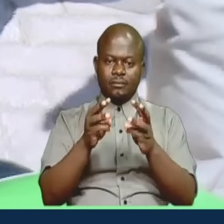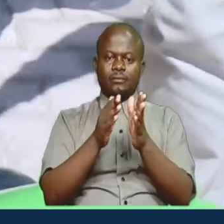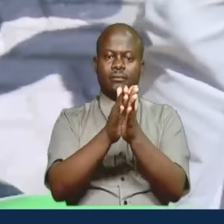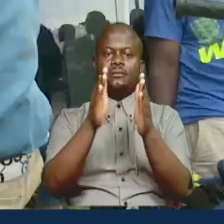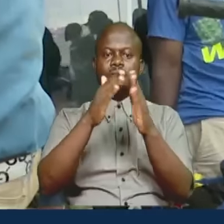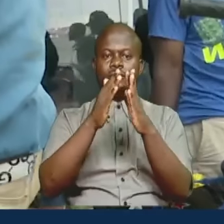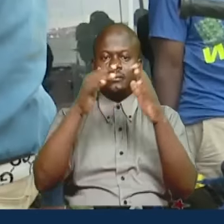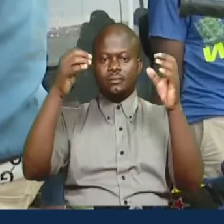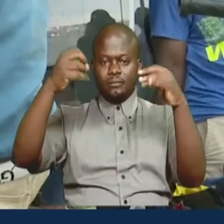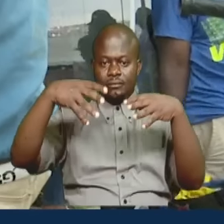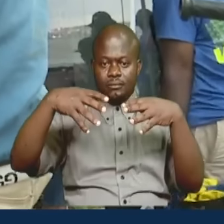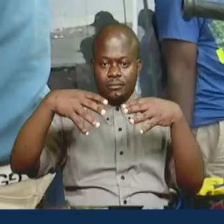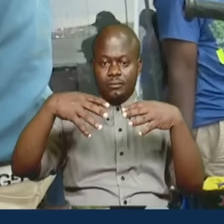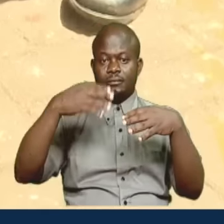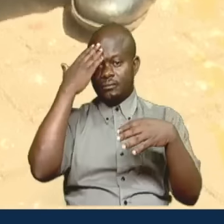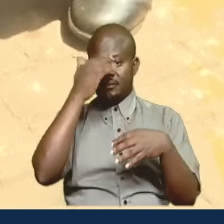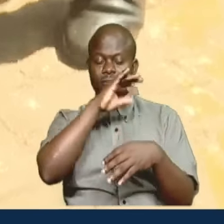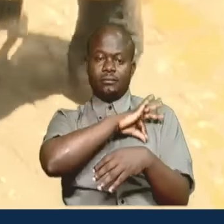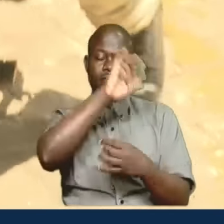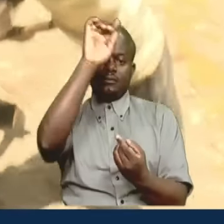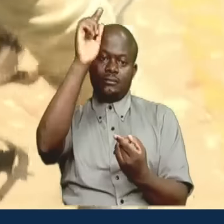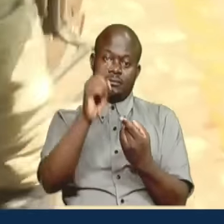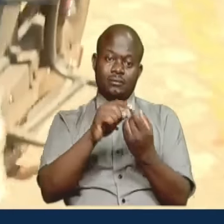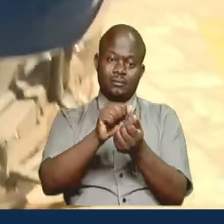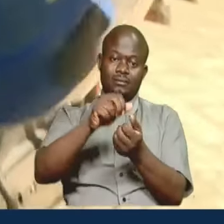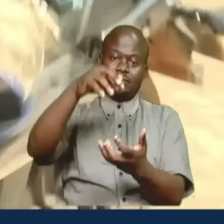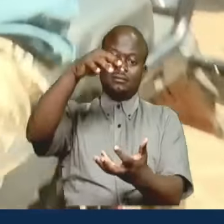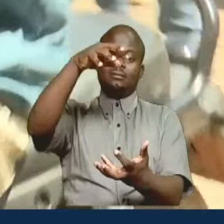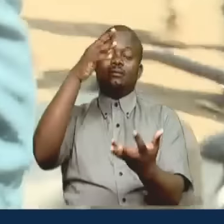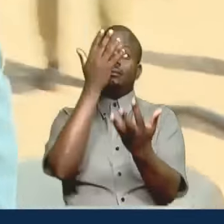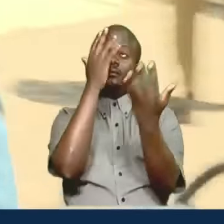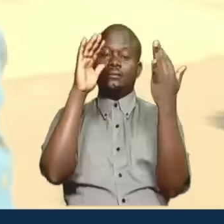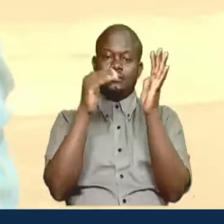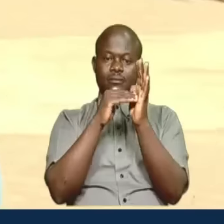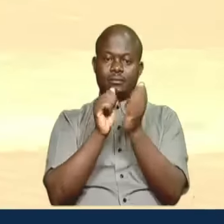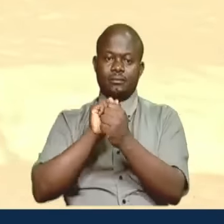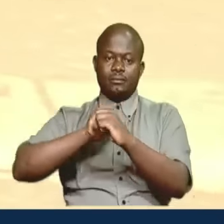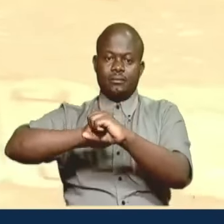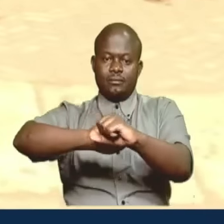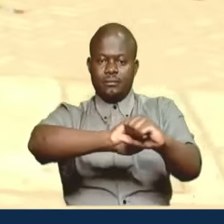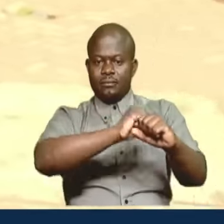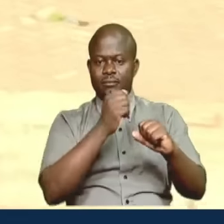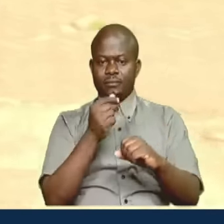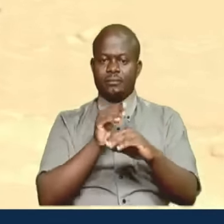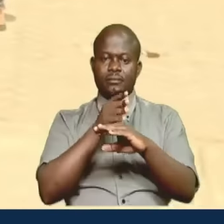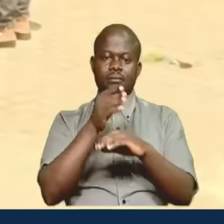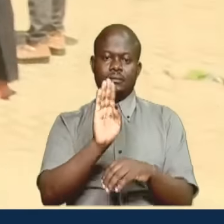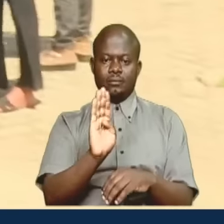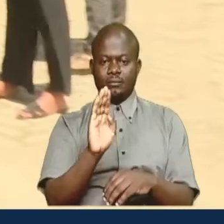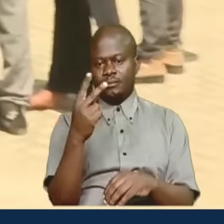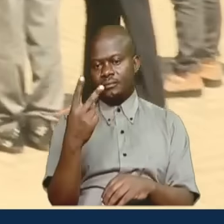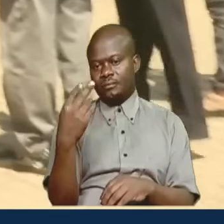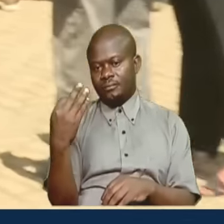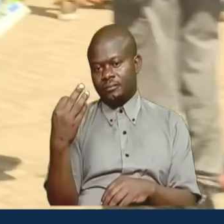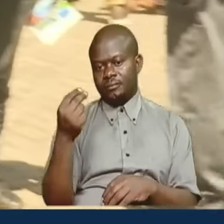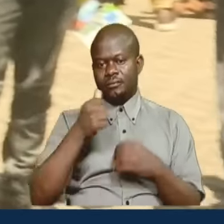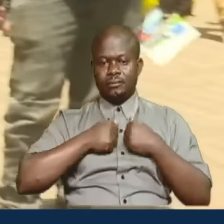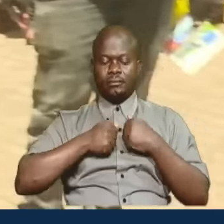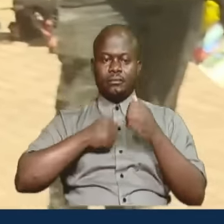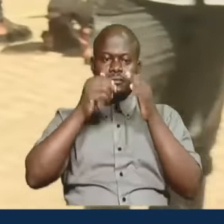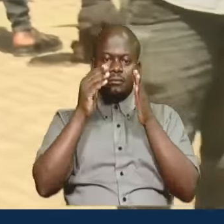wa Kigali. Ni kubwo inyungu zo kugabanya ibyuka bimanya ikirere ndetse no kurengera amafaranga arenga miliyari 23 z'amafaranga y'u